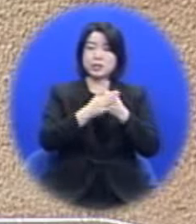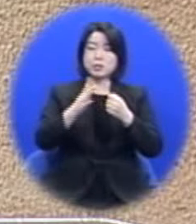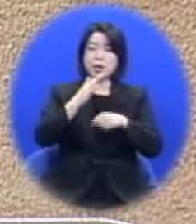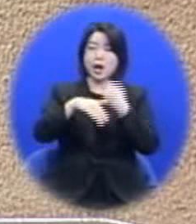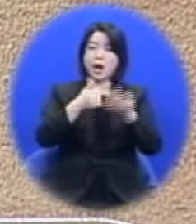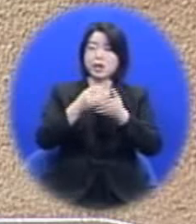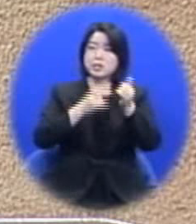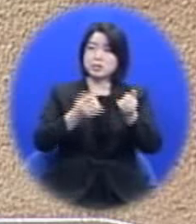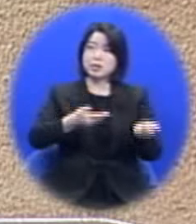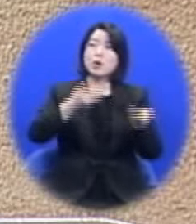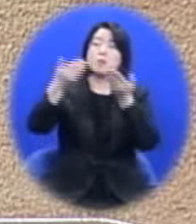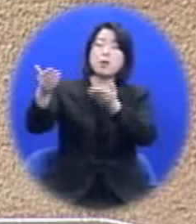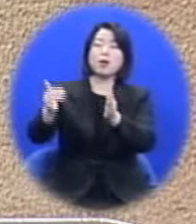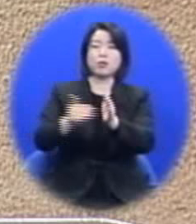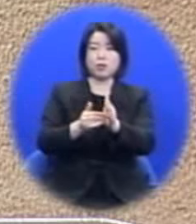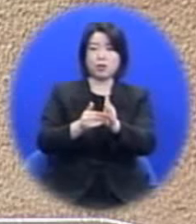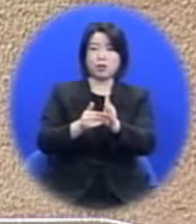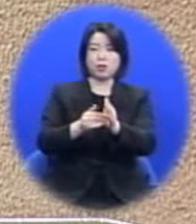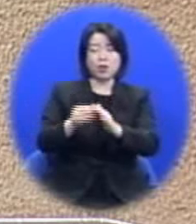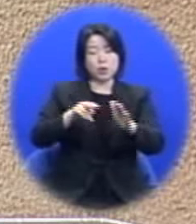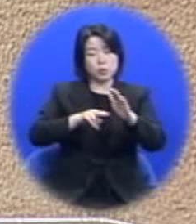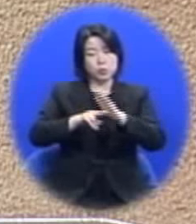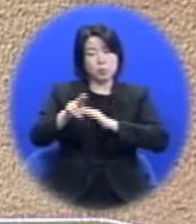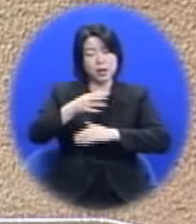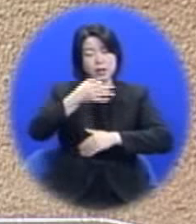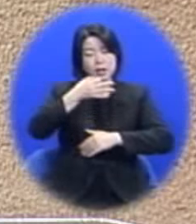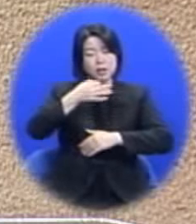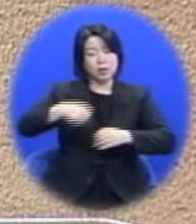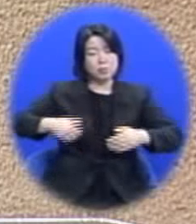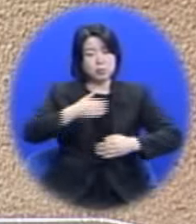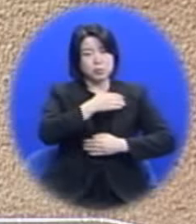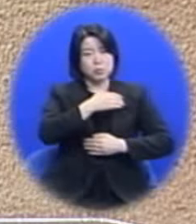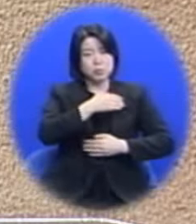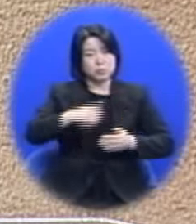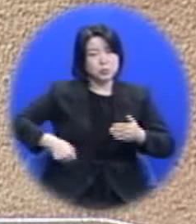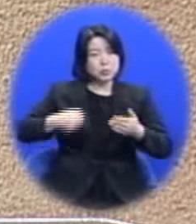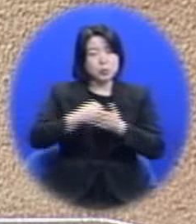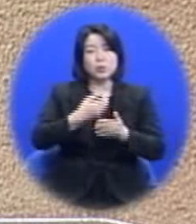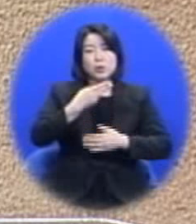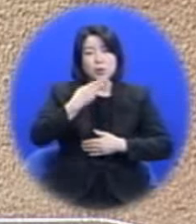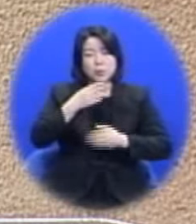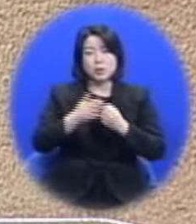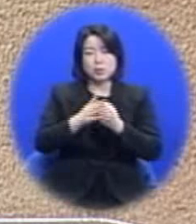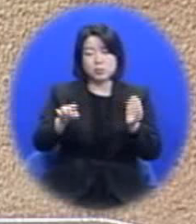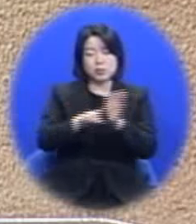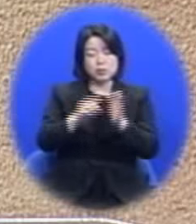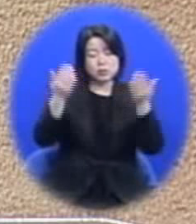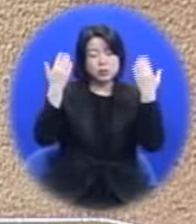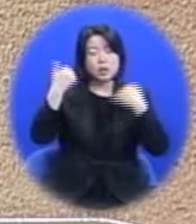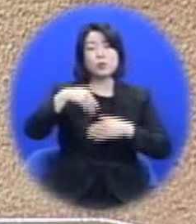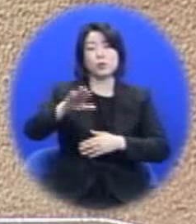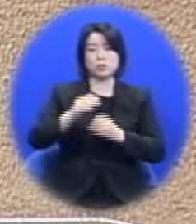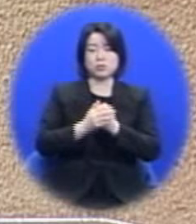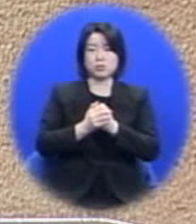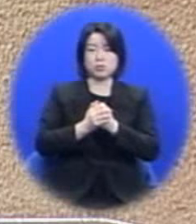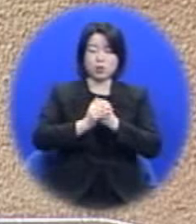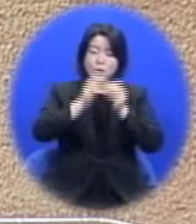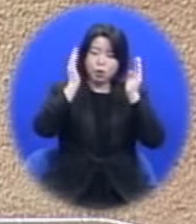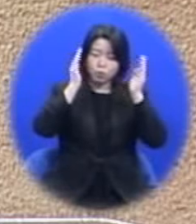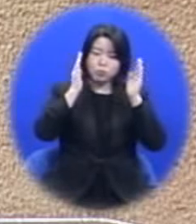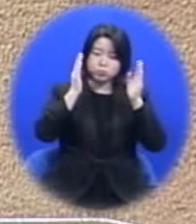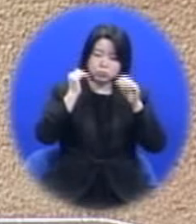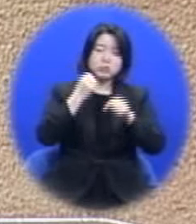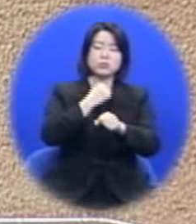버렸다네요. 그래서 도망갈 용기가 없어서 신학교를 갔어요. 공부는 해야 되는 거는 열심히 하는